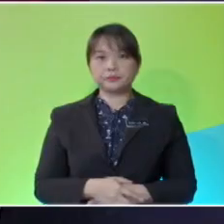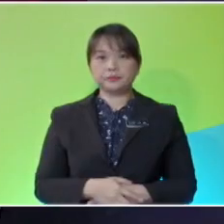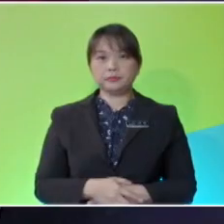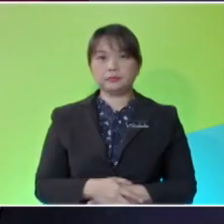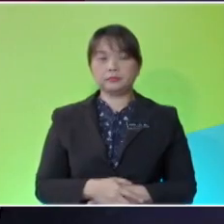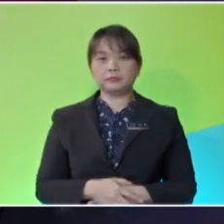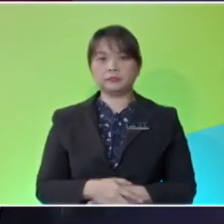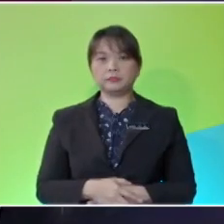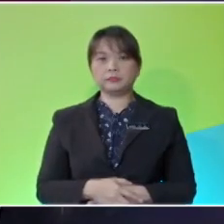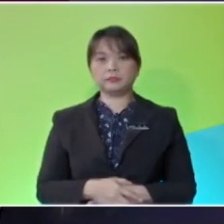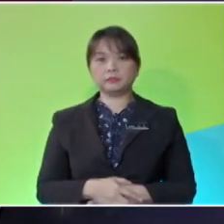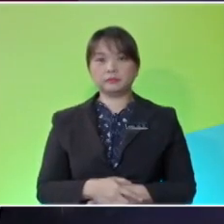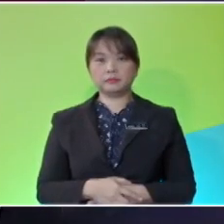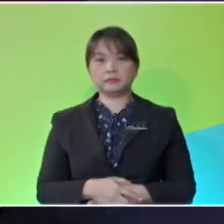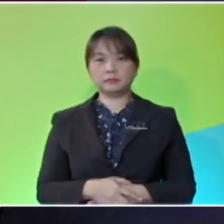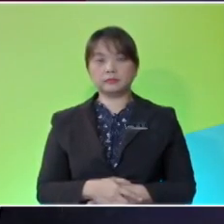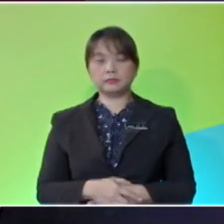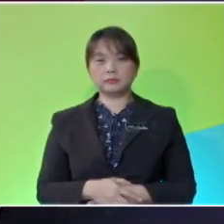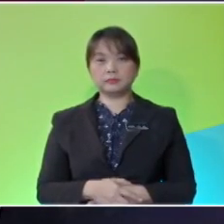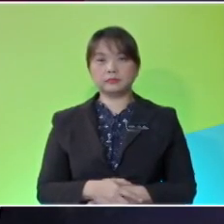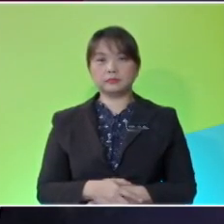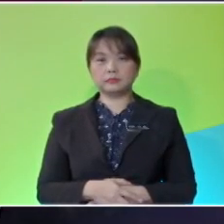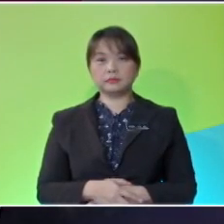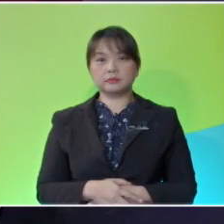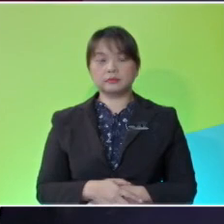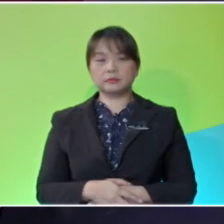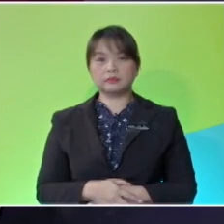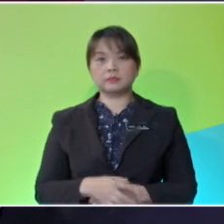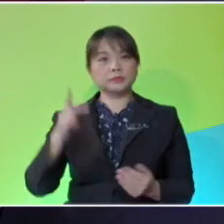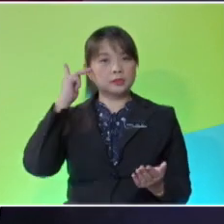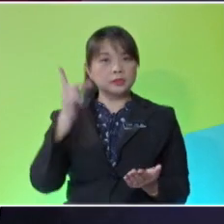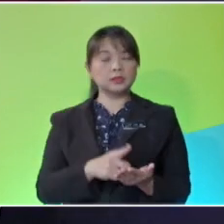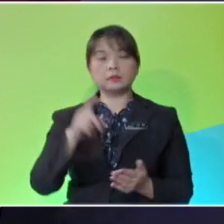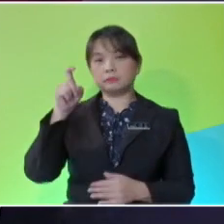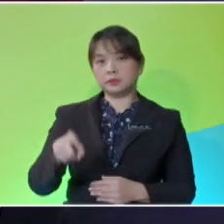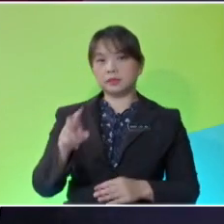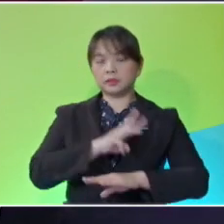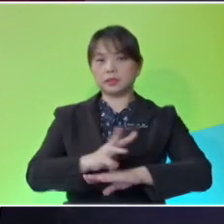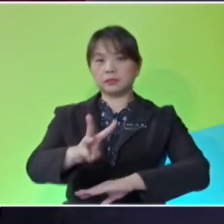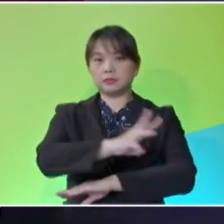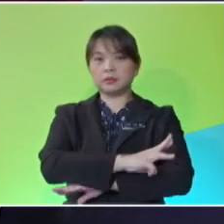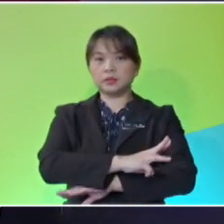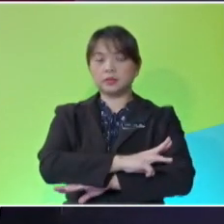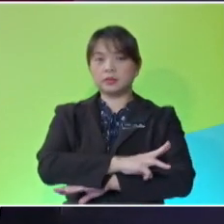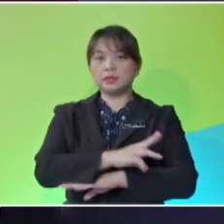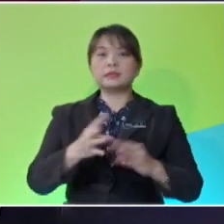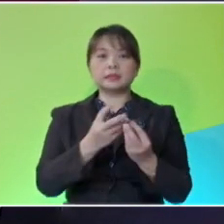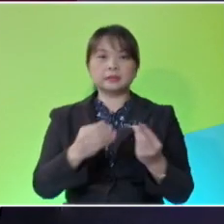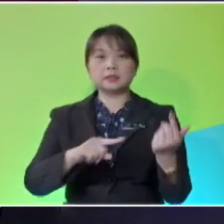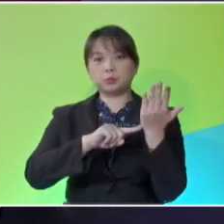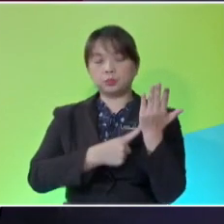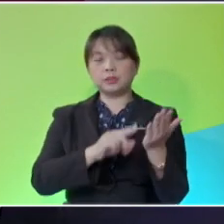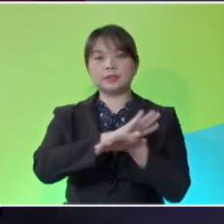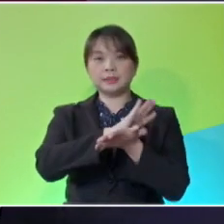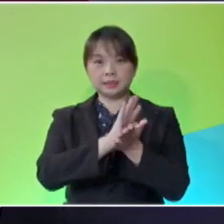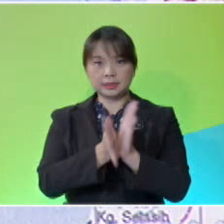di bawah naik Oke Cik guna Mira Kenapa sih kawasan tanaman sudah jadi tumbuhan sudah